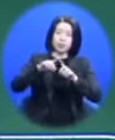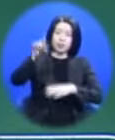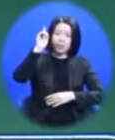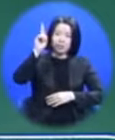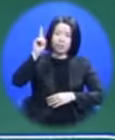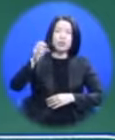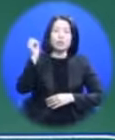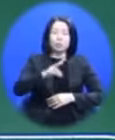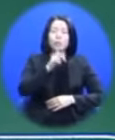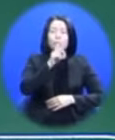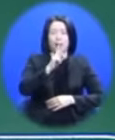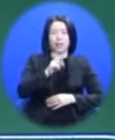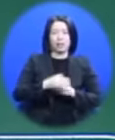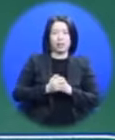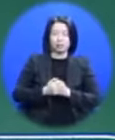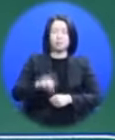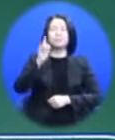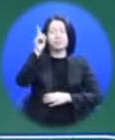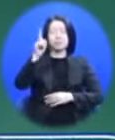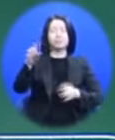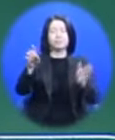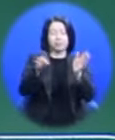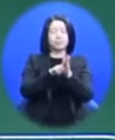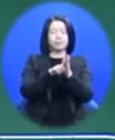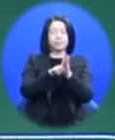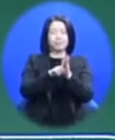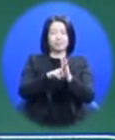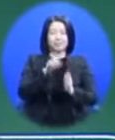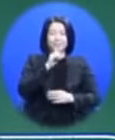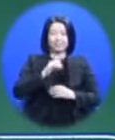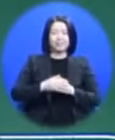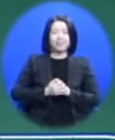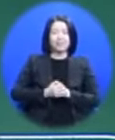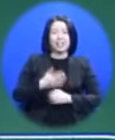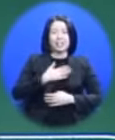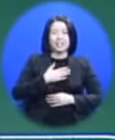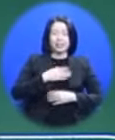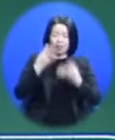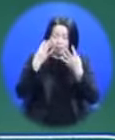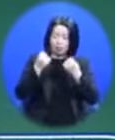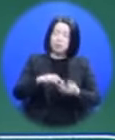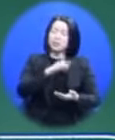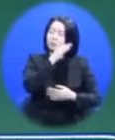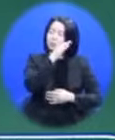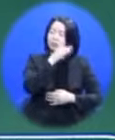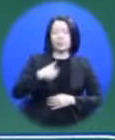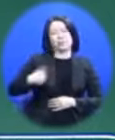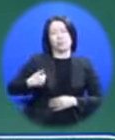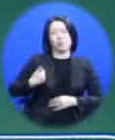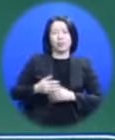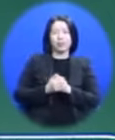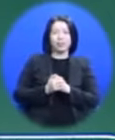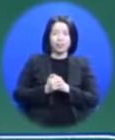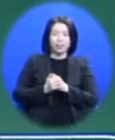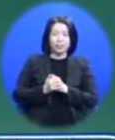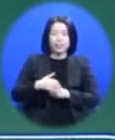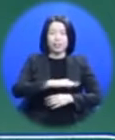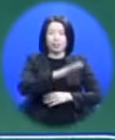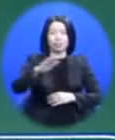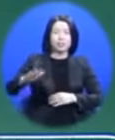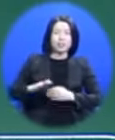한마디 딱 하시더라고요. 믿음! 딱 이러시더라고요. 제가 얼마나 부끄러웠는지 모릅니다.